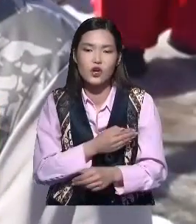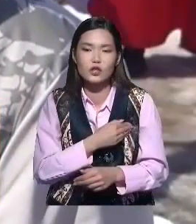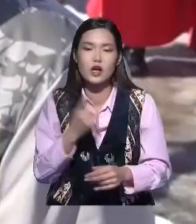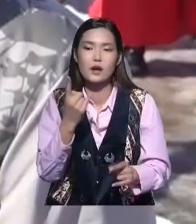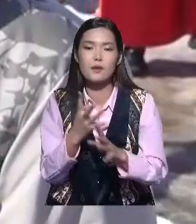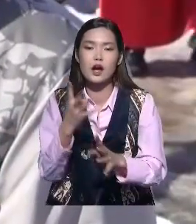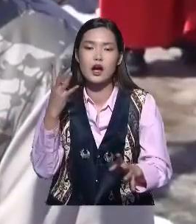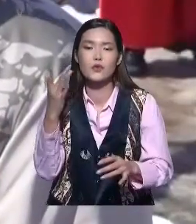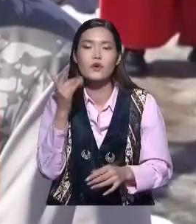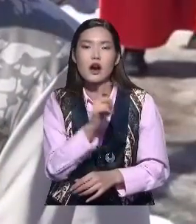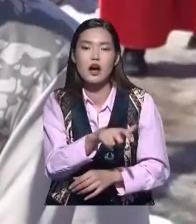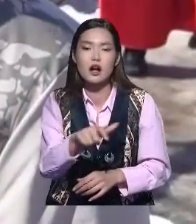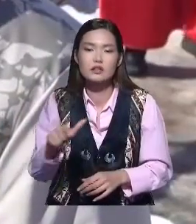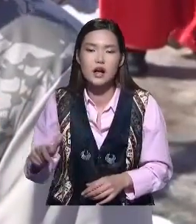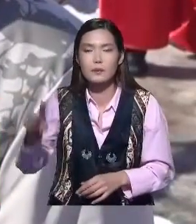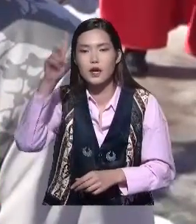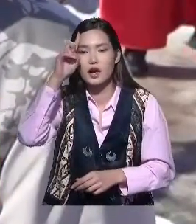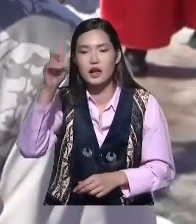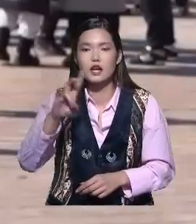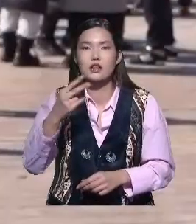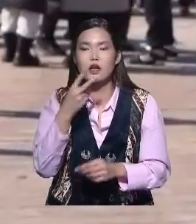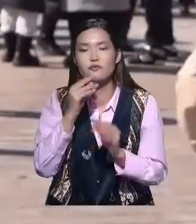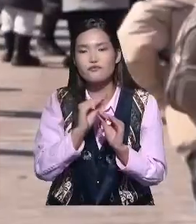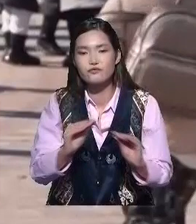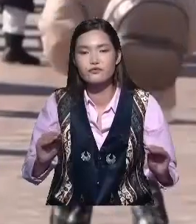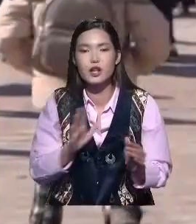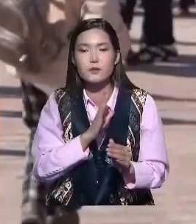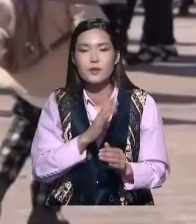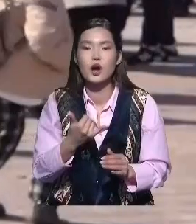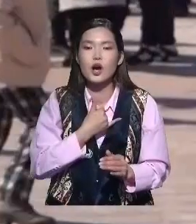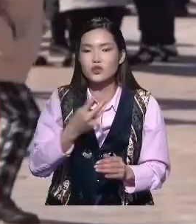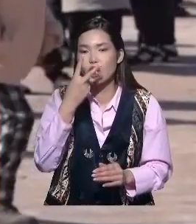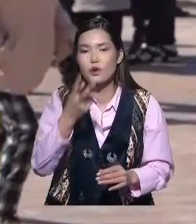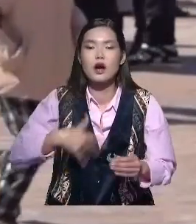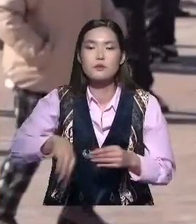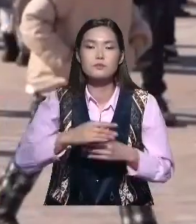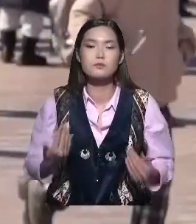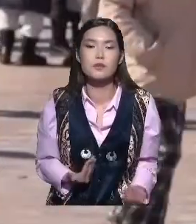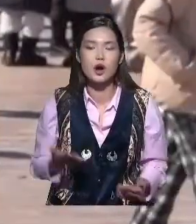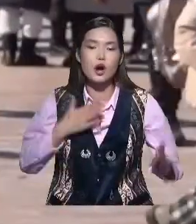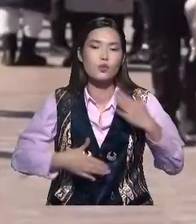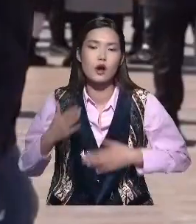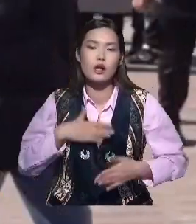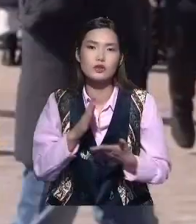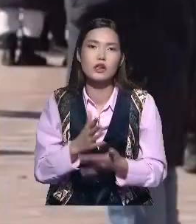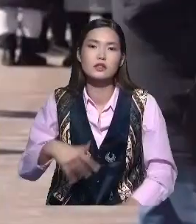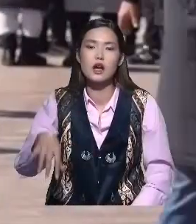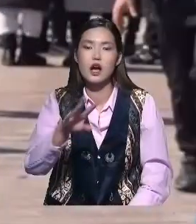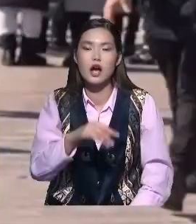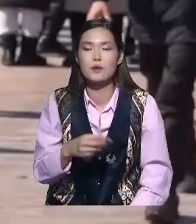Біріншіден халқымызға, елімізге тыныштық берсін. Біздің аэропорт тұрғындары бәрі қуанышты, бәрі